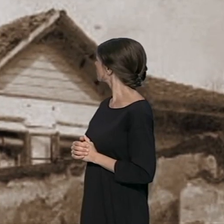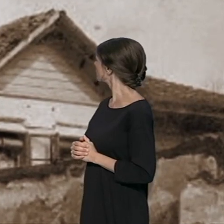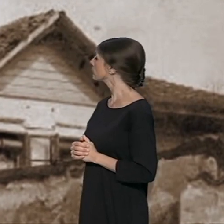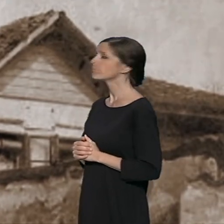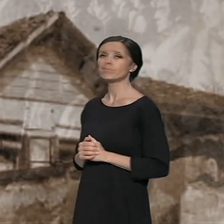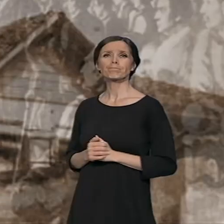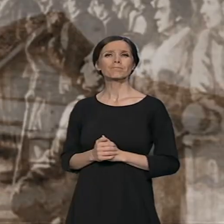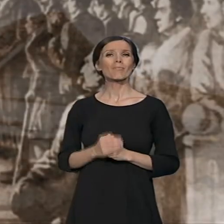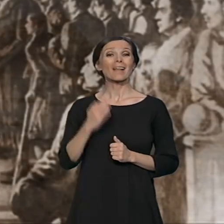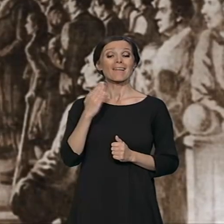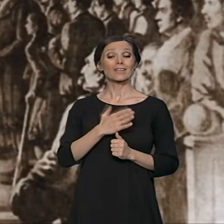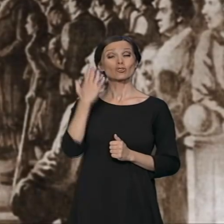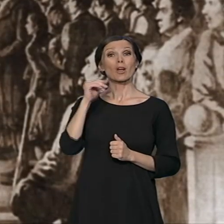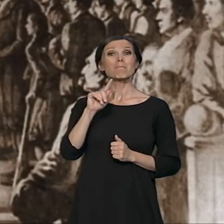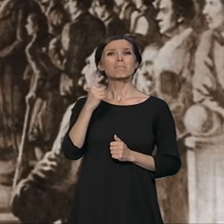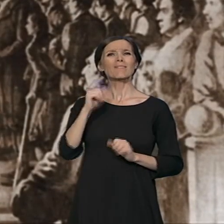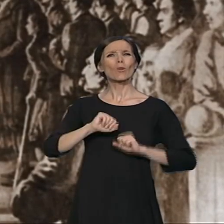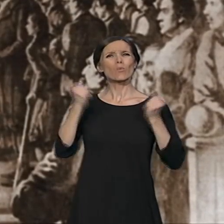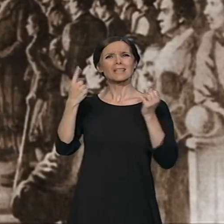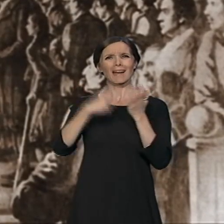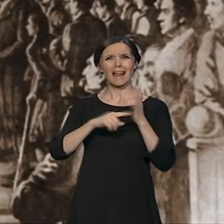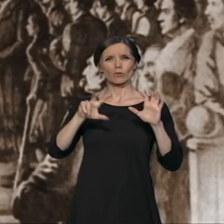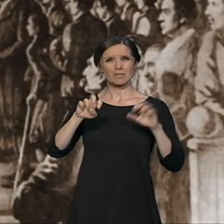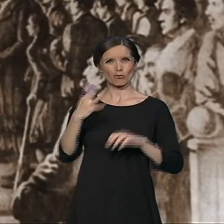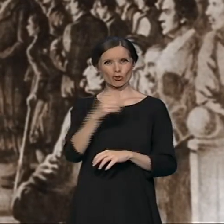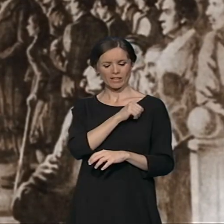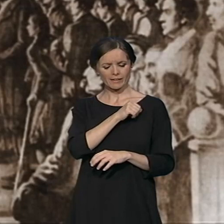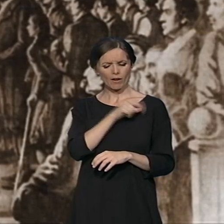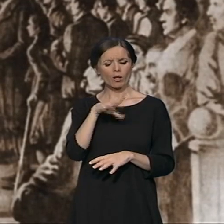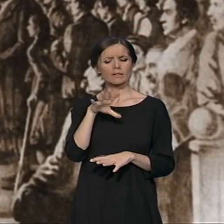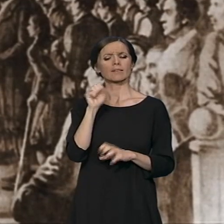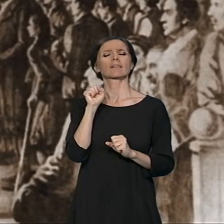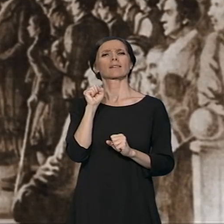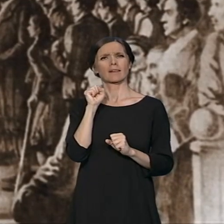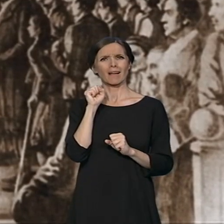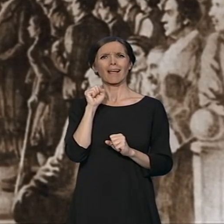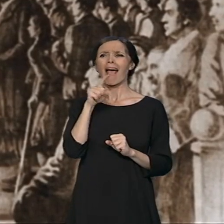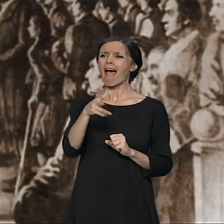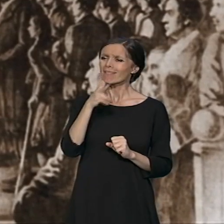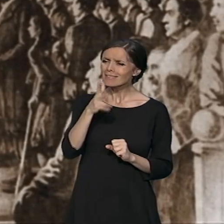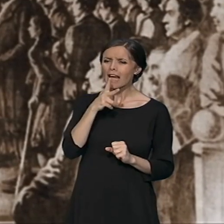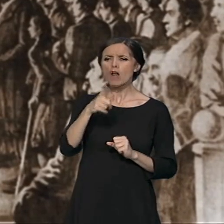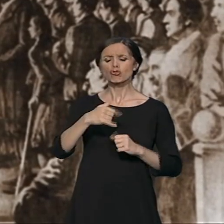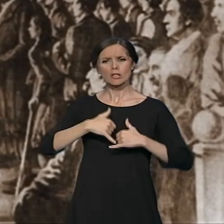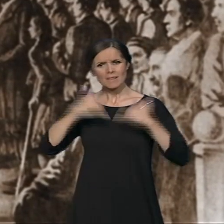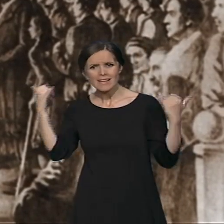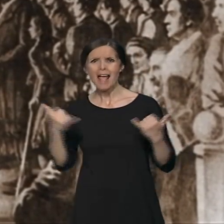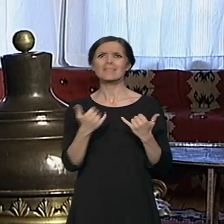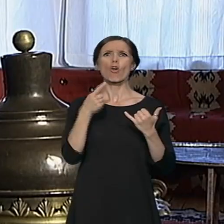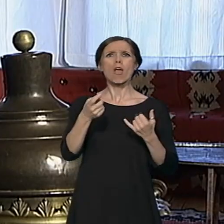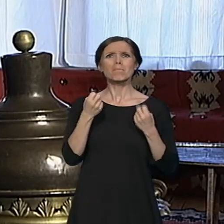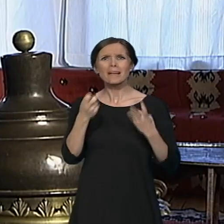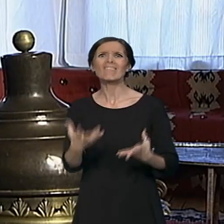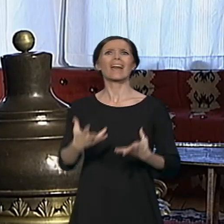Već u prvom ustanku bilo je očigledno da je teško obnoviti državu i podići privredu bez škola.